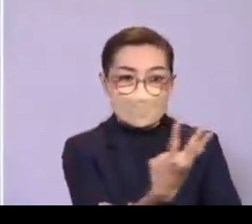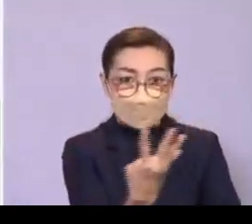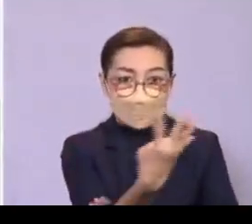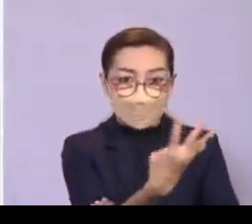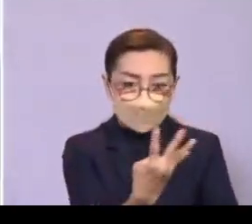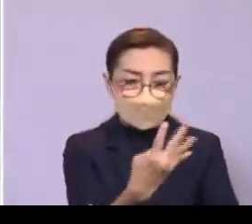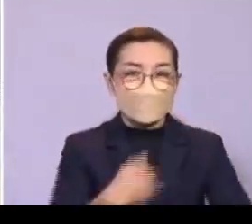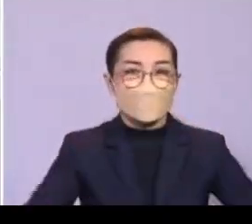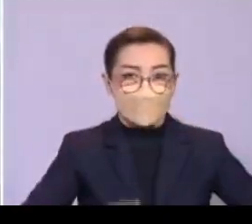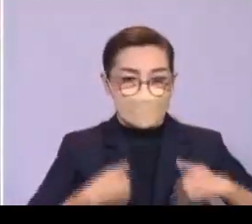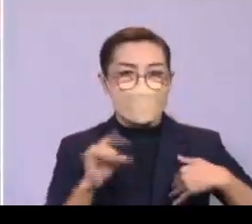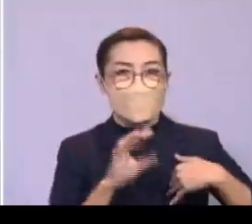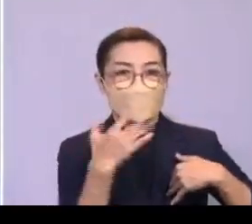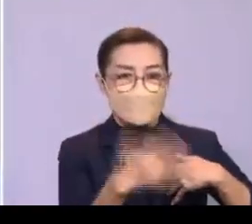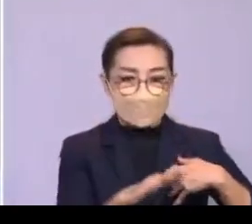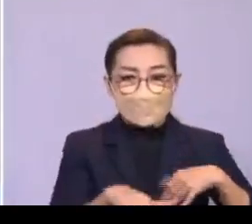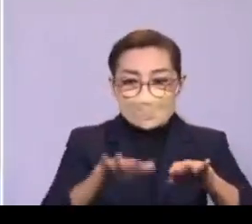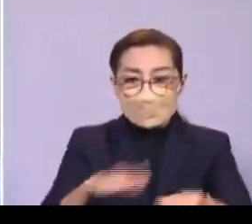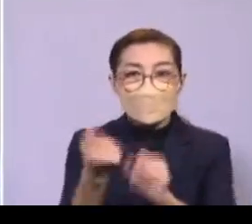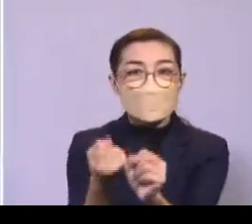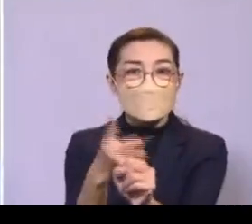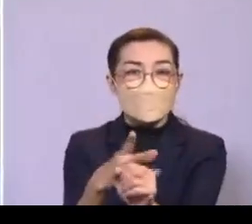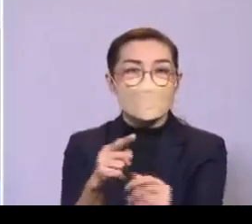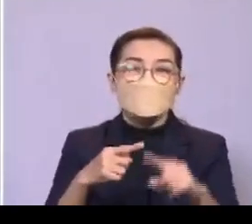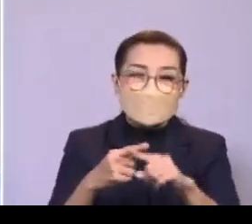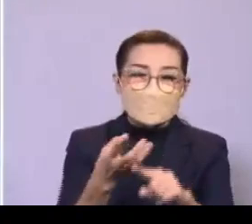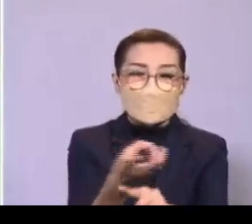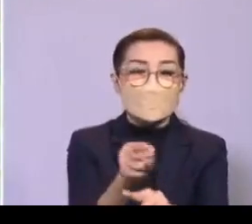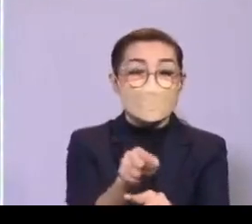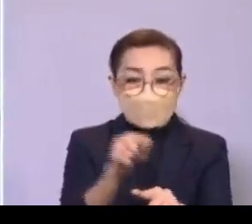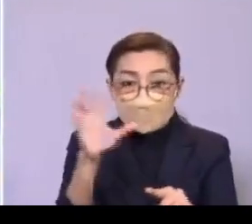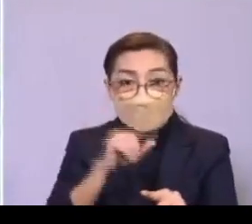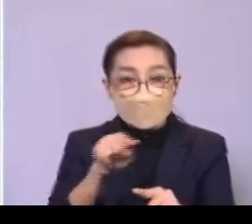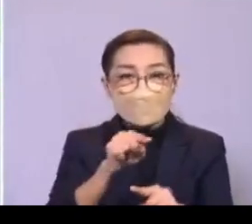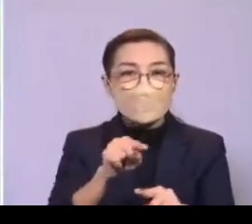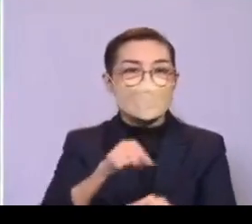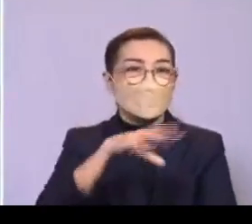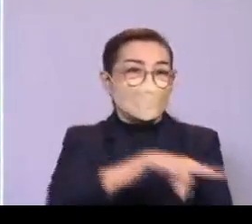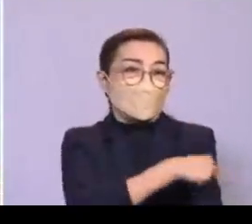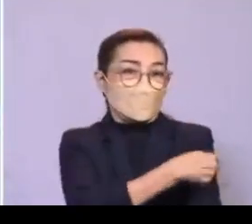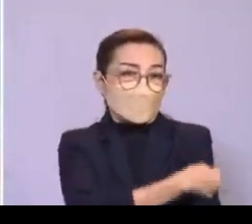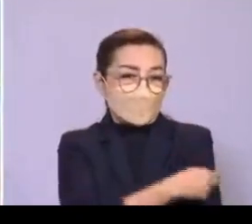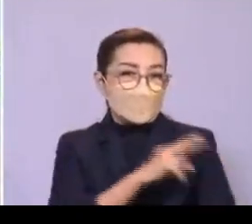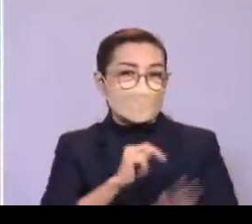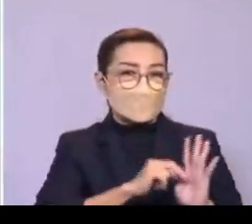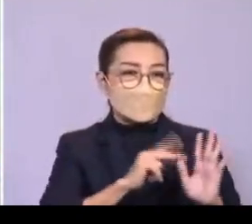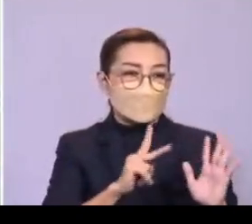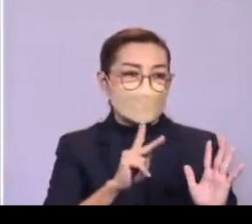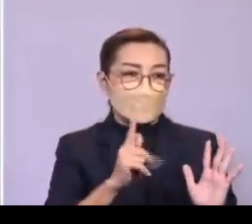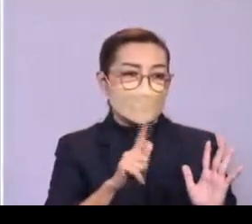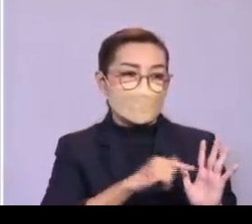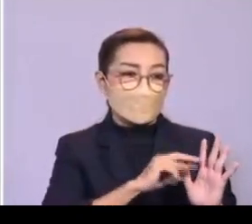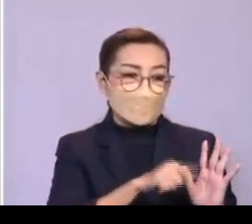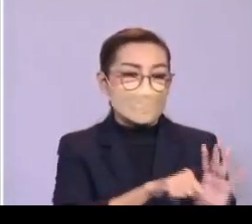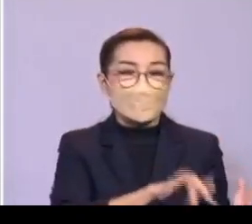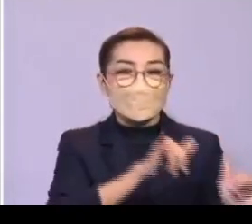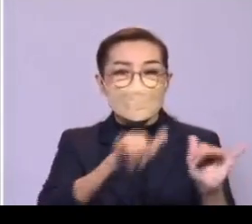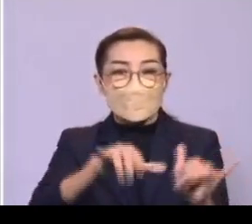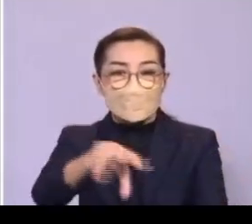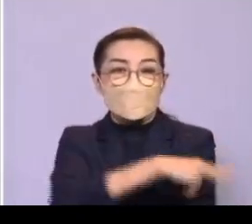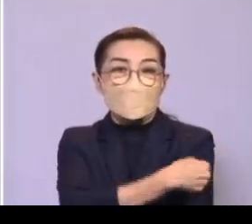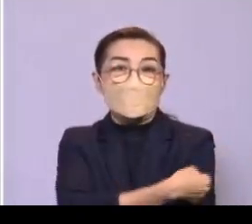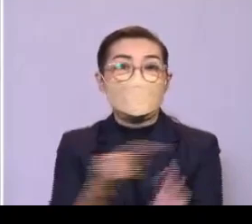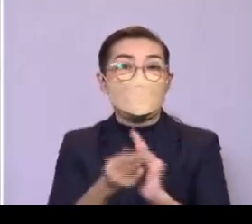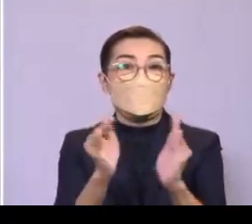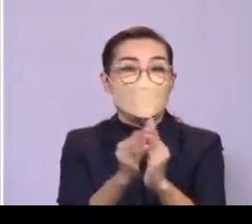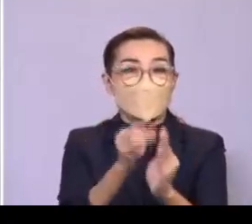ทุกคนครับและมีเด็ก12ปีอาการบาดเจ็บเล็กน้อยส่งมาจากโรงพยาบาลนากลาง1คนเพื่อให้มาอยู่ใกล้ชิดกับแม่ครับซึ่ง